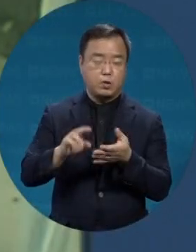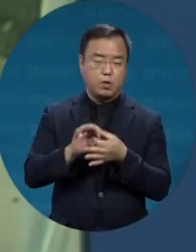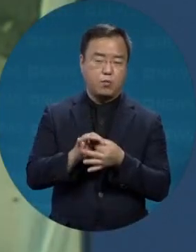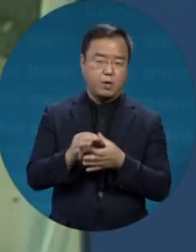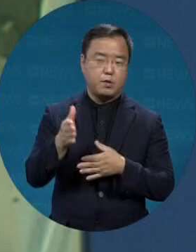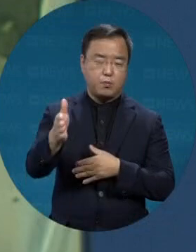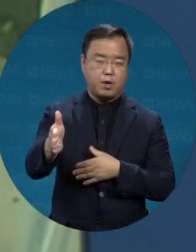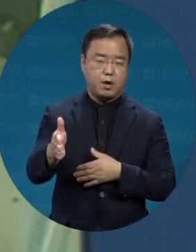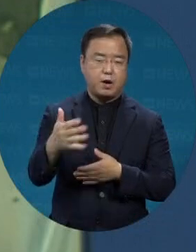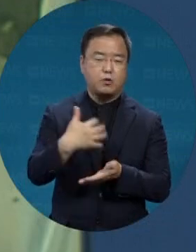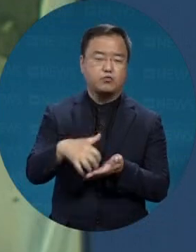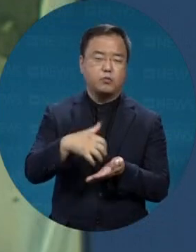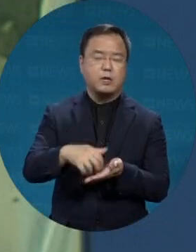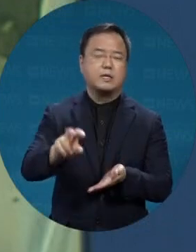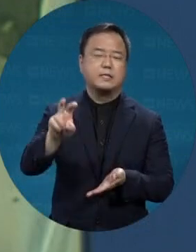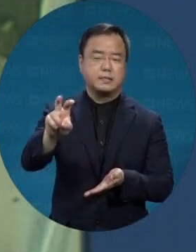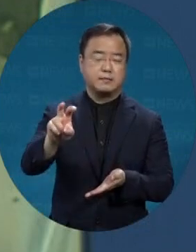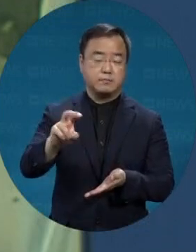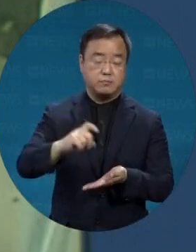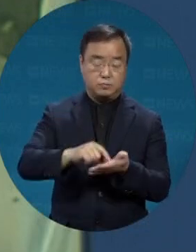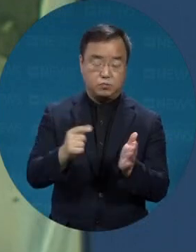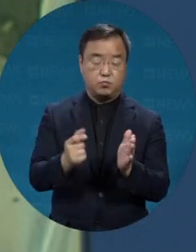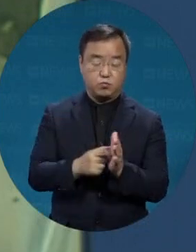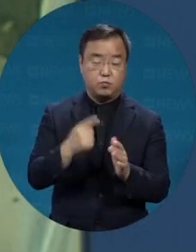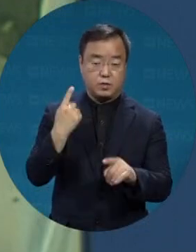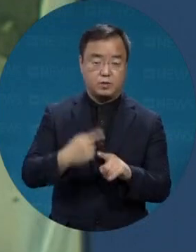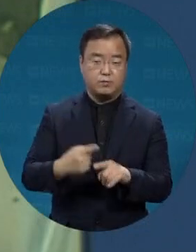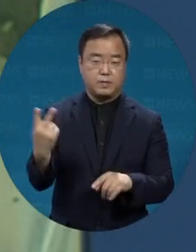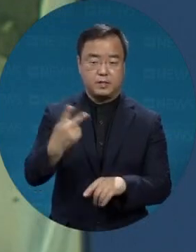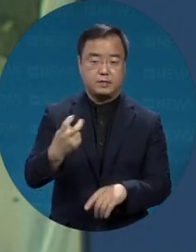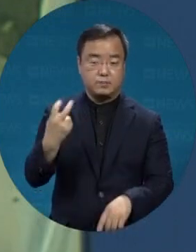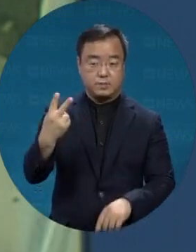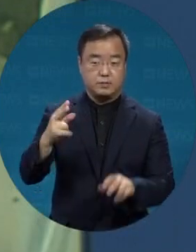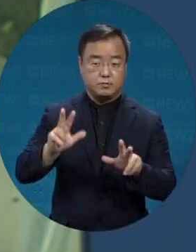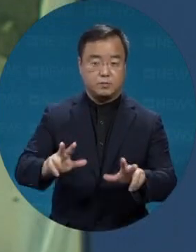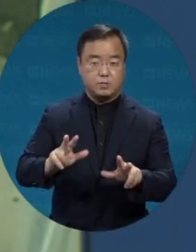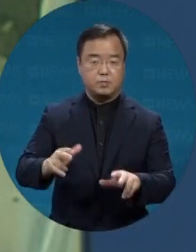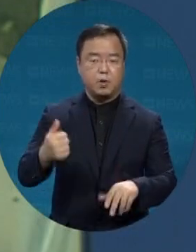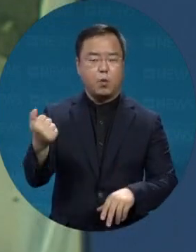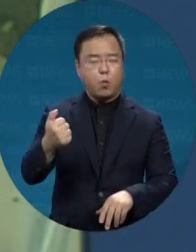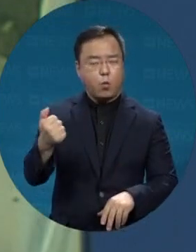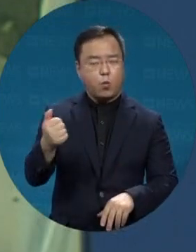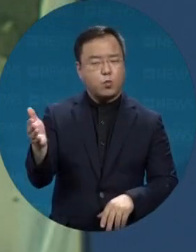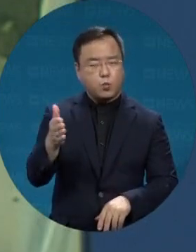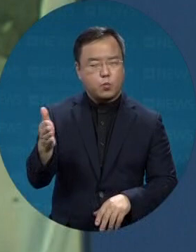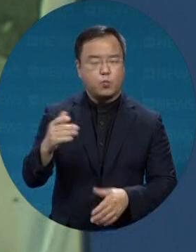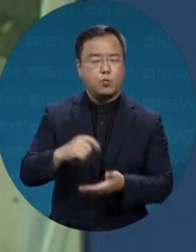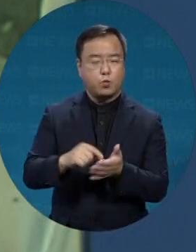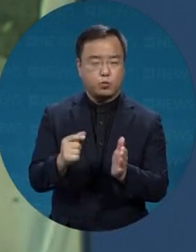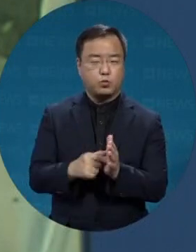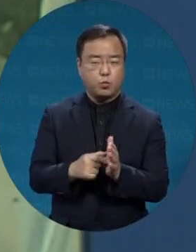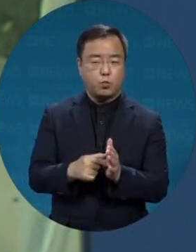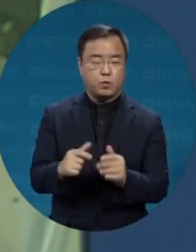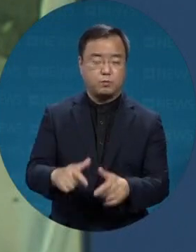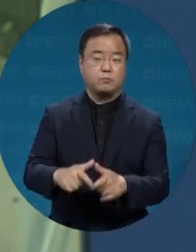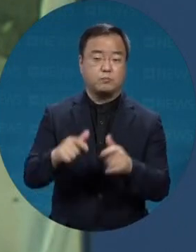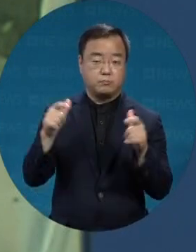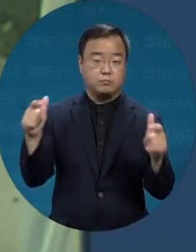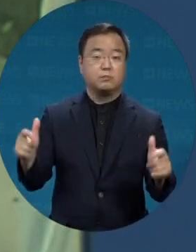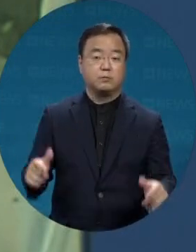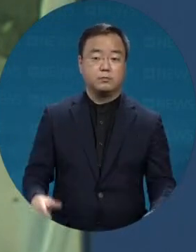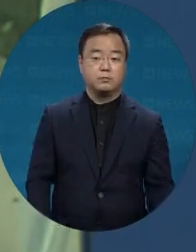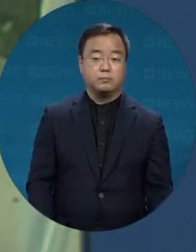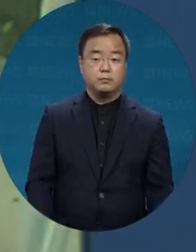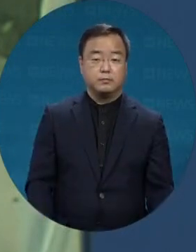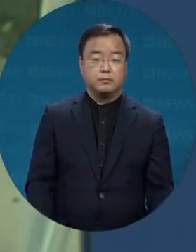한 20여개였던 것에 반해서 한 2022년 현재에는 한 50개 가까운 그런 학과들이 이제